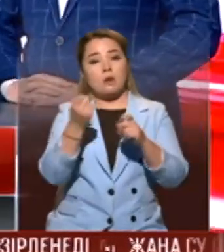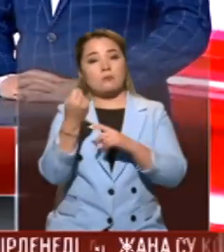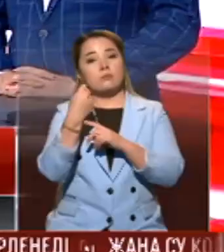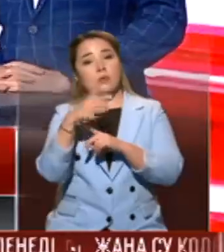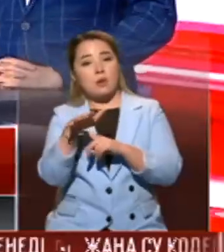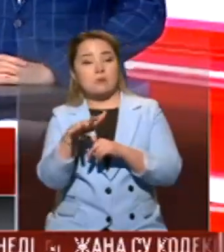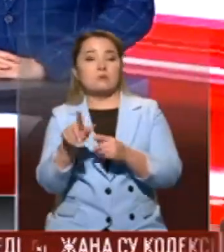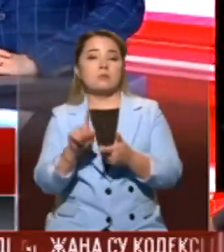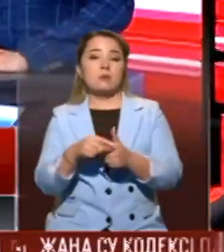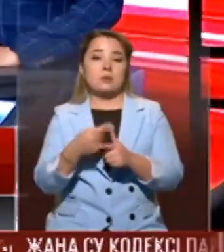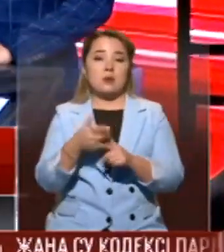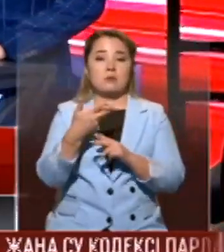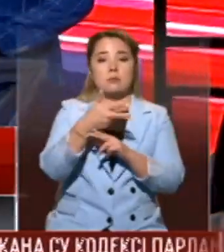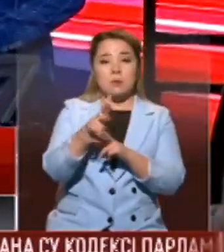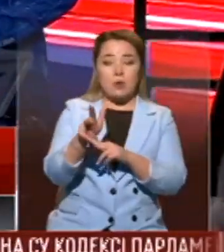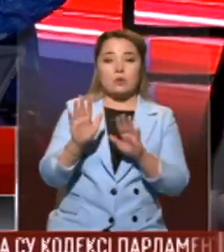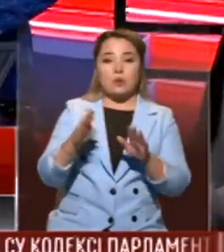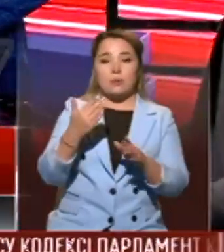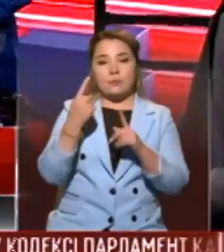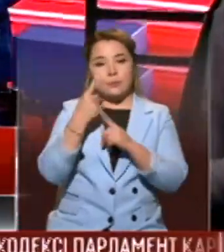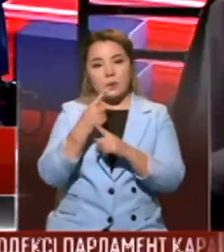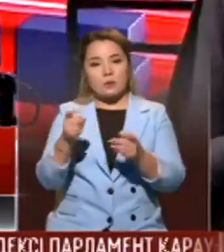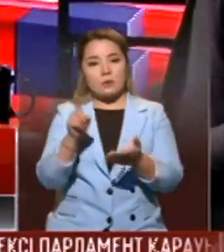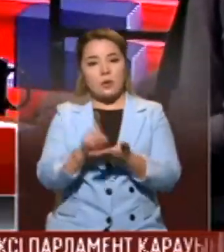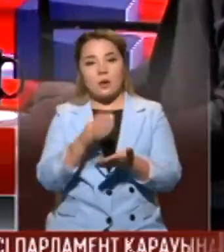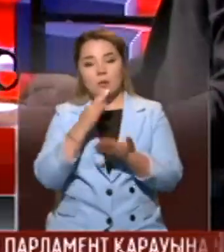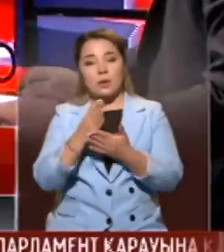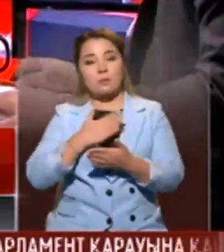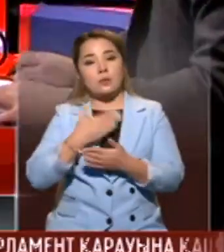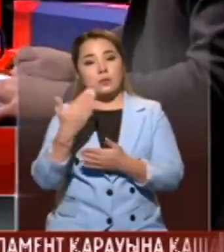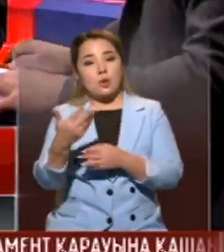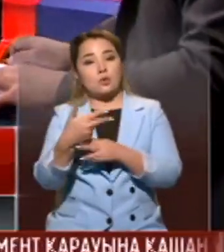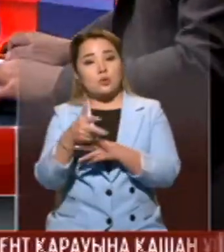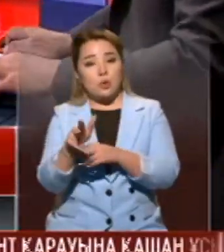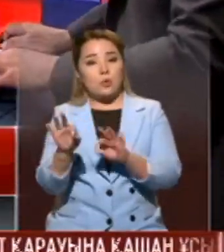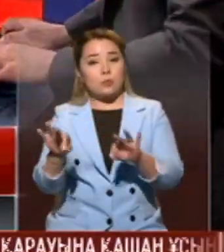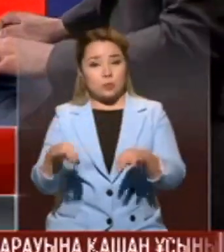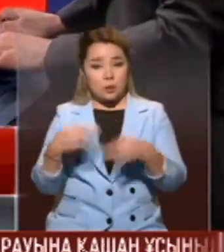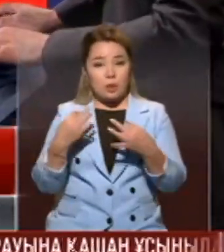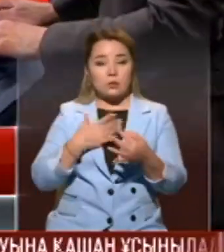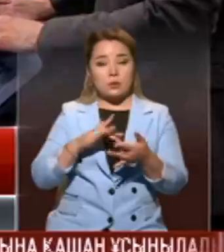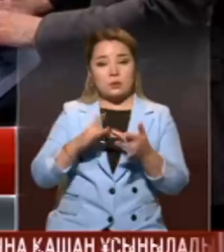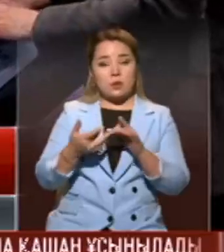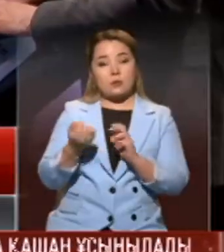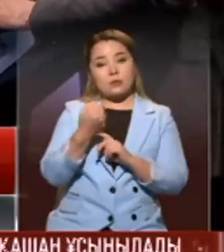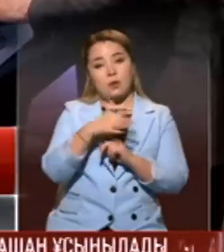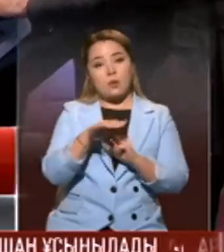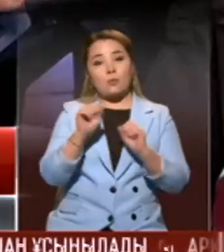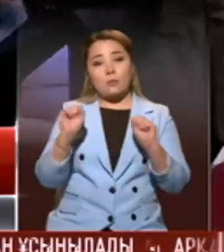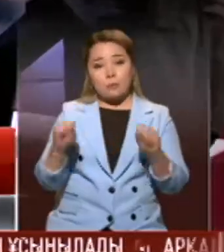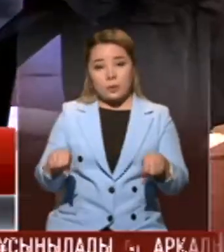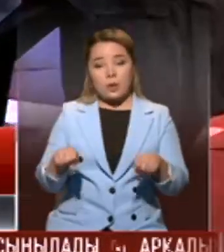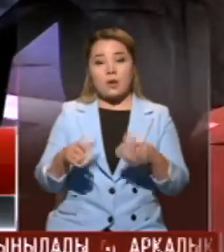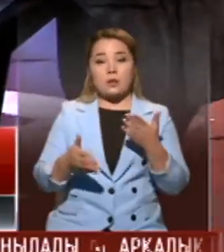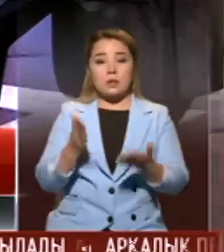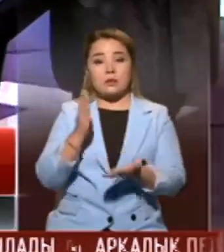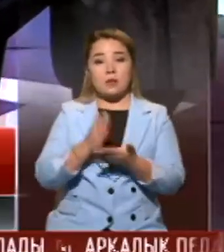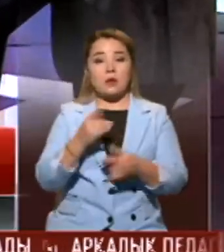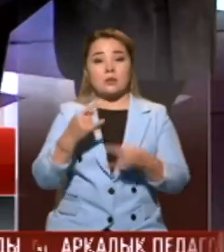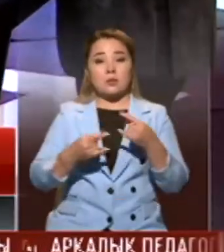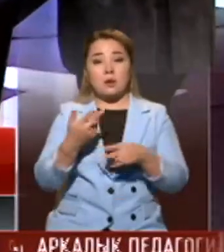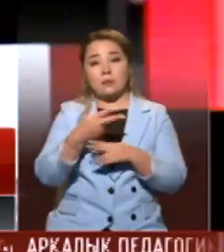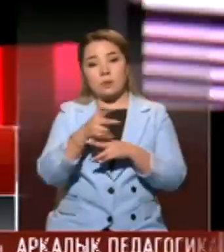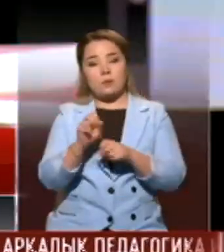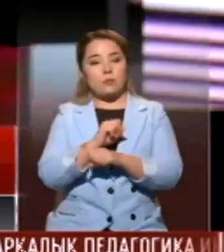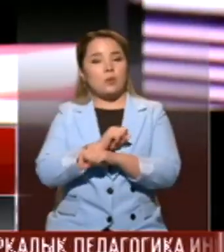болсаңыз, немесе түсіріп жатқаныңыз жайлы тек қана ескертуіңіз керек. Мен сізді түсірдім, рұқсат па мен әлеуметтік желіге жарияласам? Ал тікелей эфирді